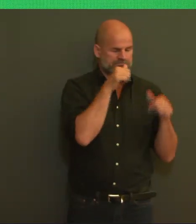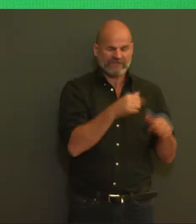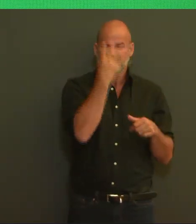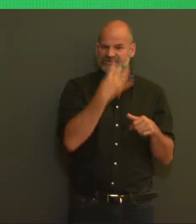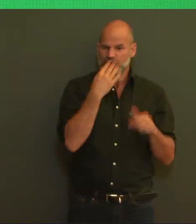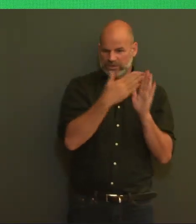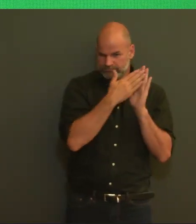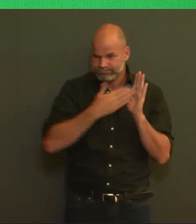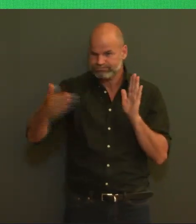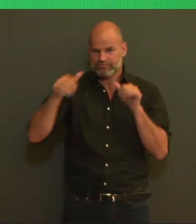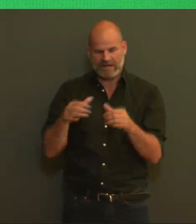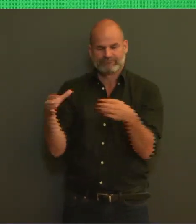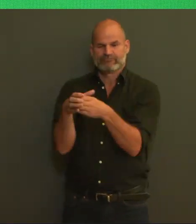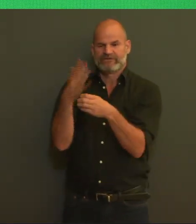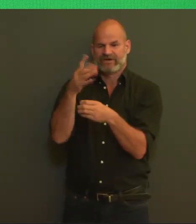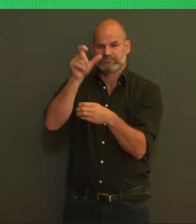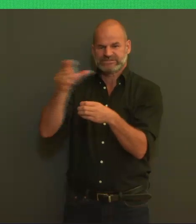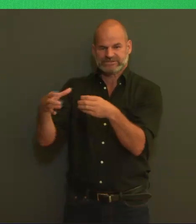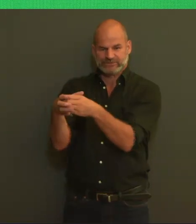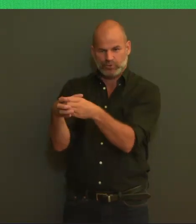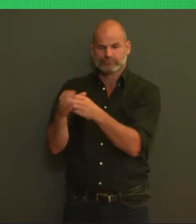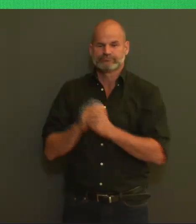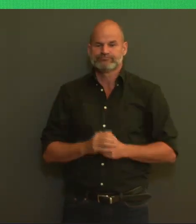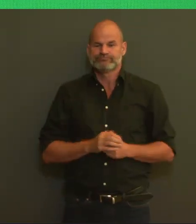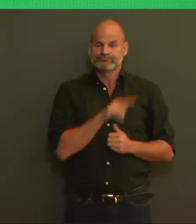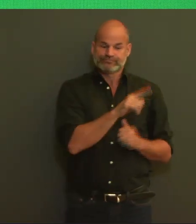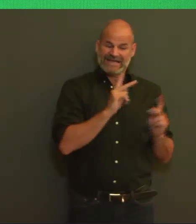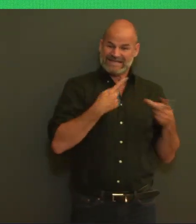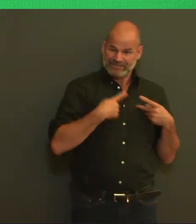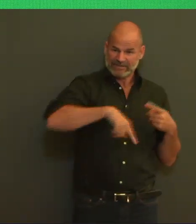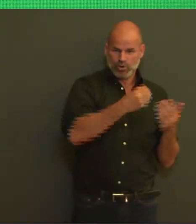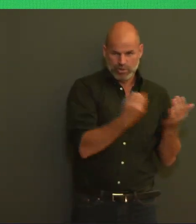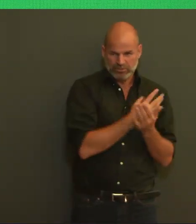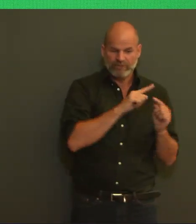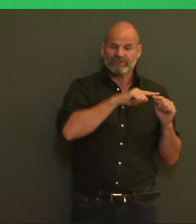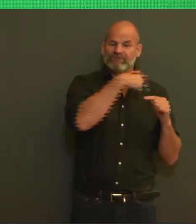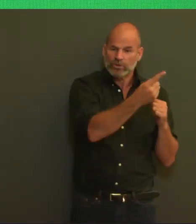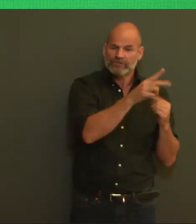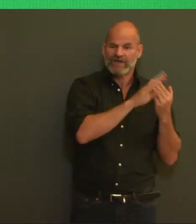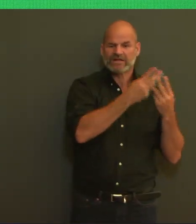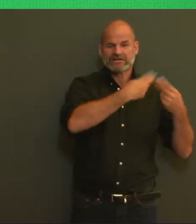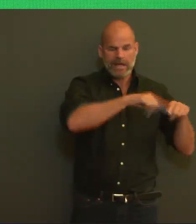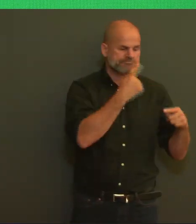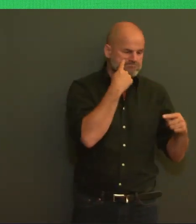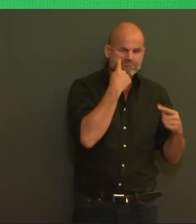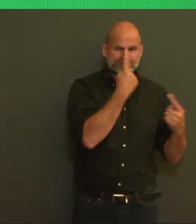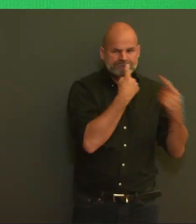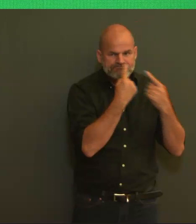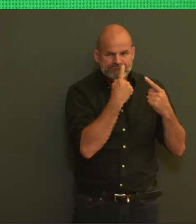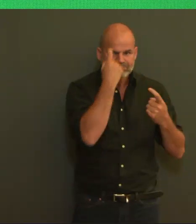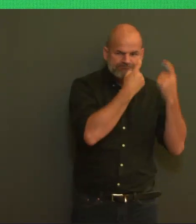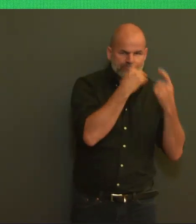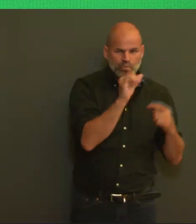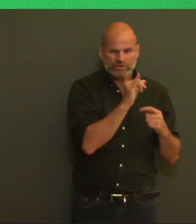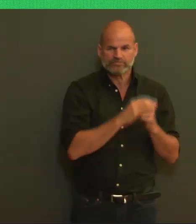dat zal bekeken worden samen met de experten door de volgende Nationale Veiligheidsraad. En dat zal inderdaad geëvalueerd worden of er